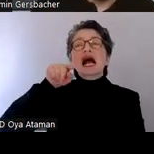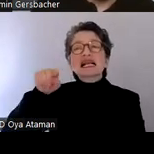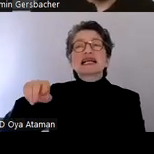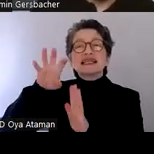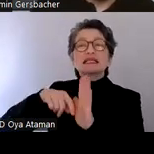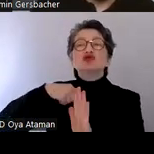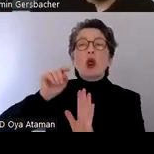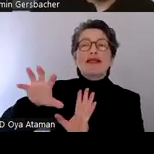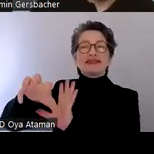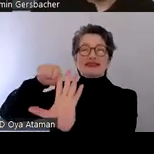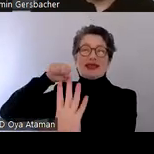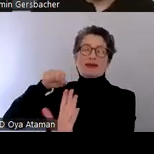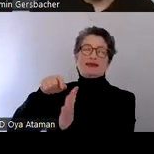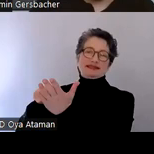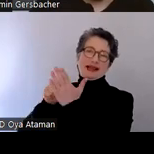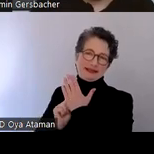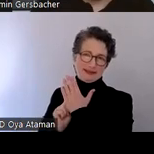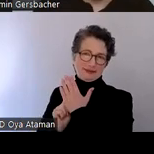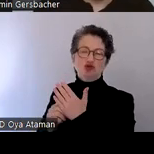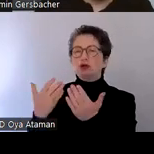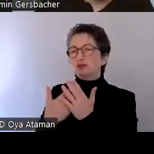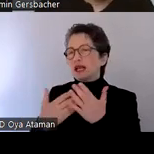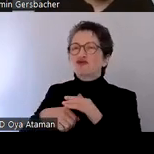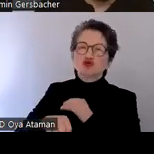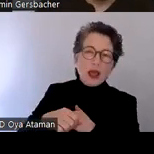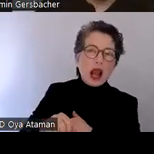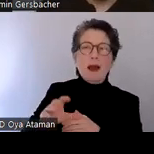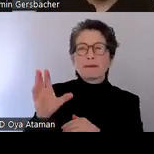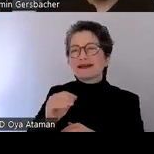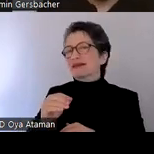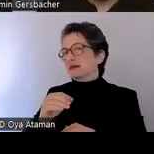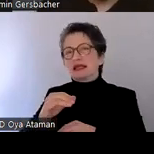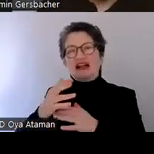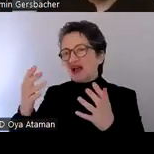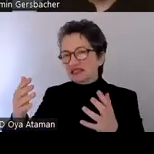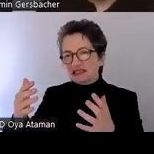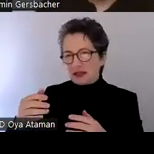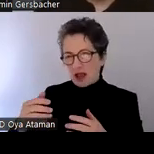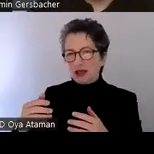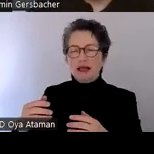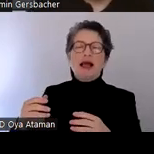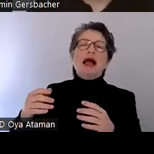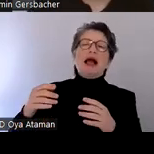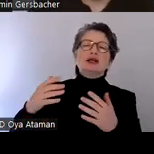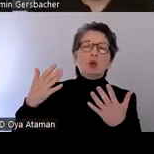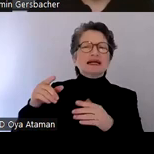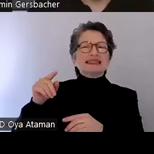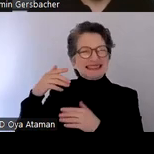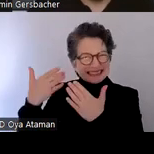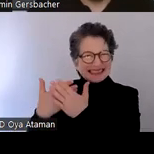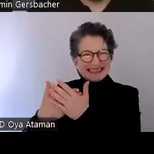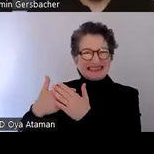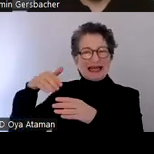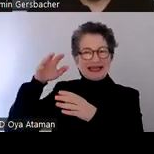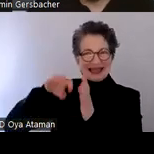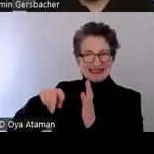Fußballer jubelt. Das ist jetzt, genau, ich habe jetzt da ein bisschen, fehlt mir gerade der Kontext. Aber im Prinzip, das wäre jetzt so der Alternativtext, der